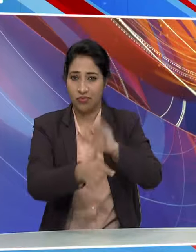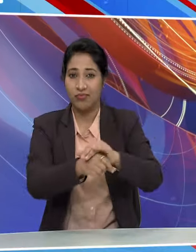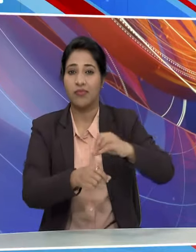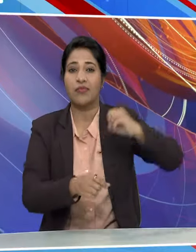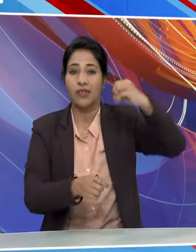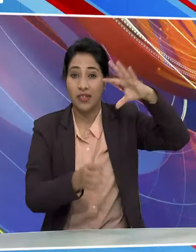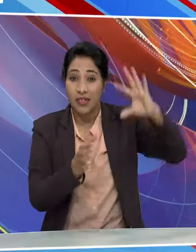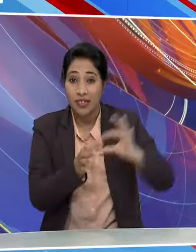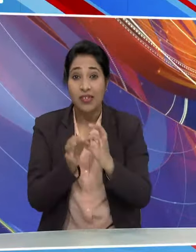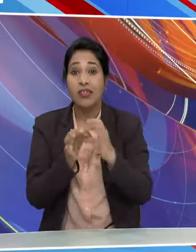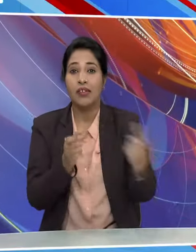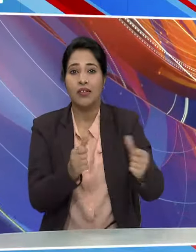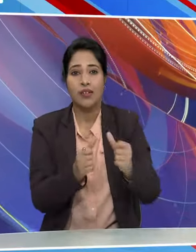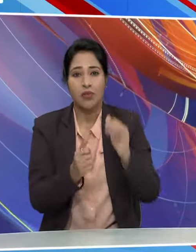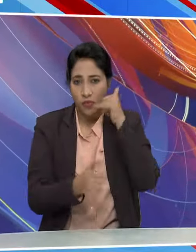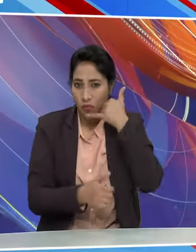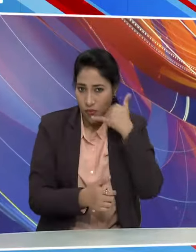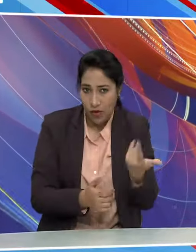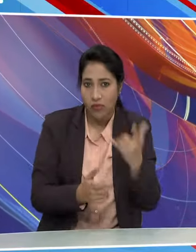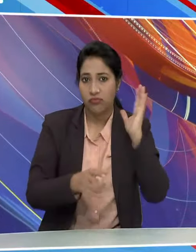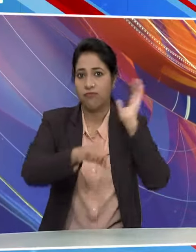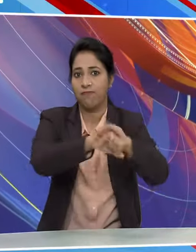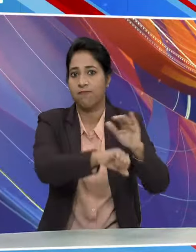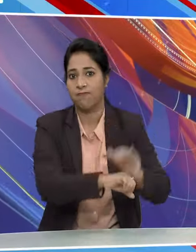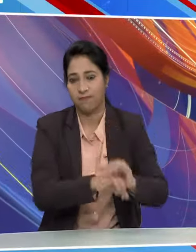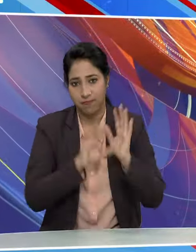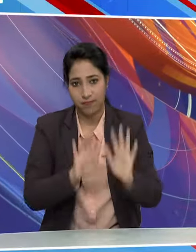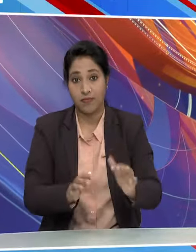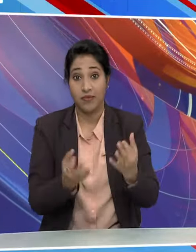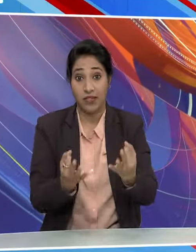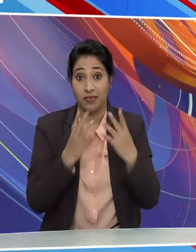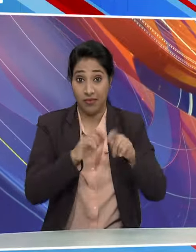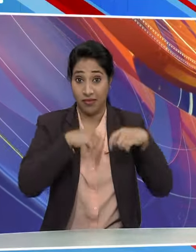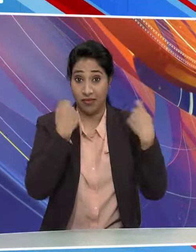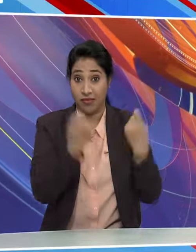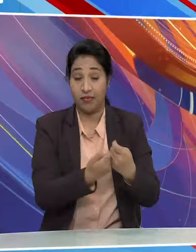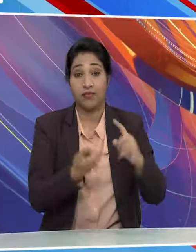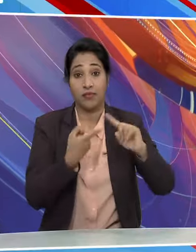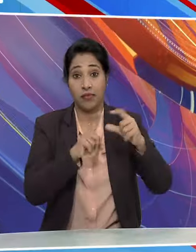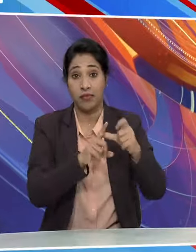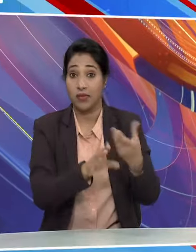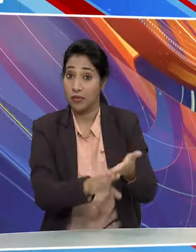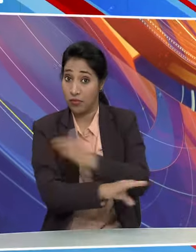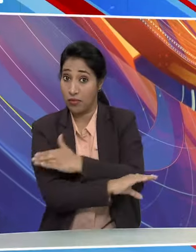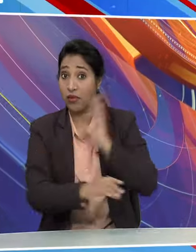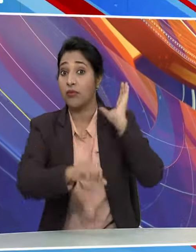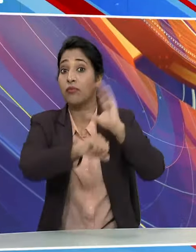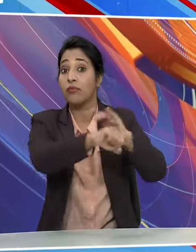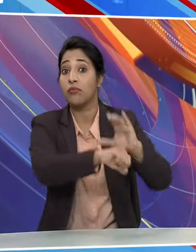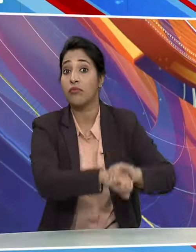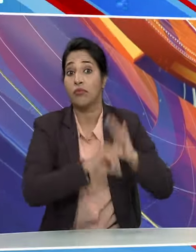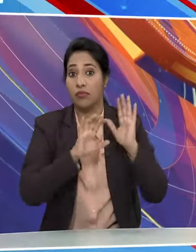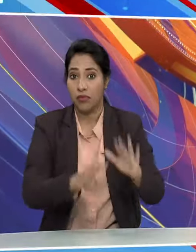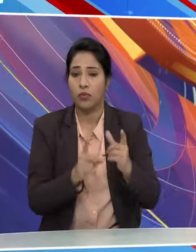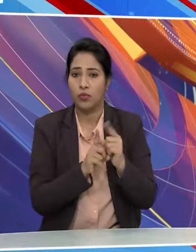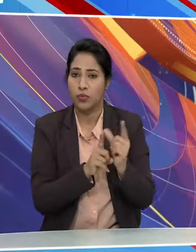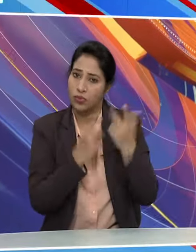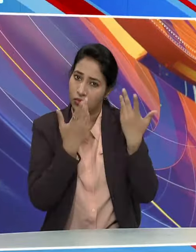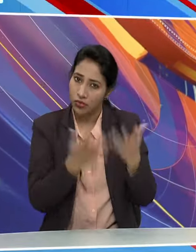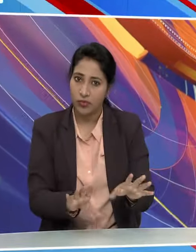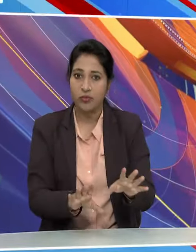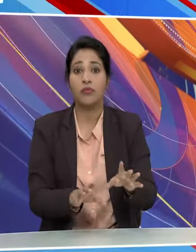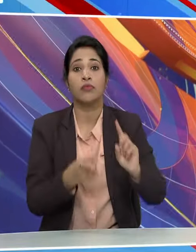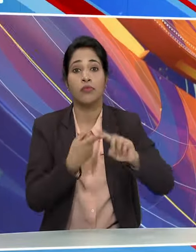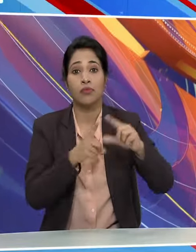इलेक्ट्रॉनिक एविडेंस मोबाइल जब्त किए गए हैं। स्पेशल सेल से पहले ईडी ने भी छापामारी की कार्यवाही कर चुकी